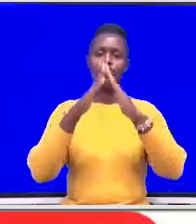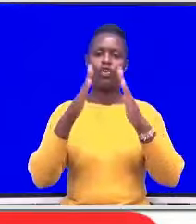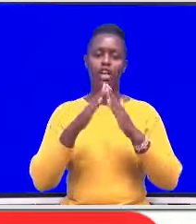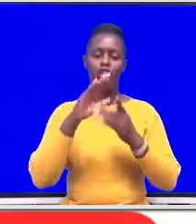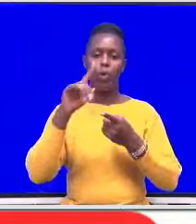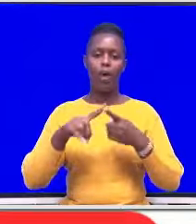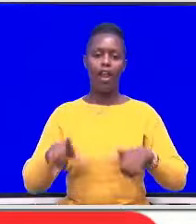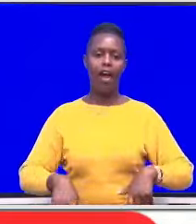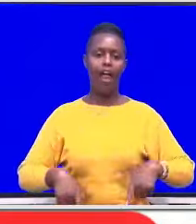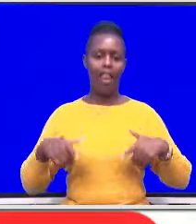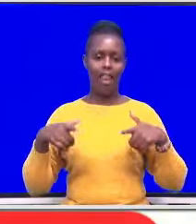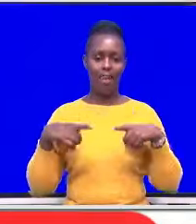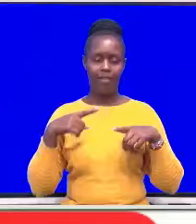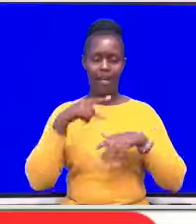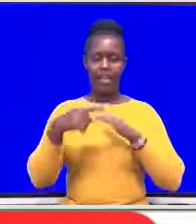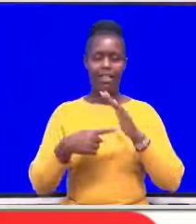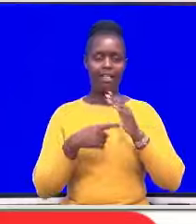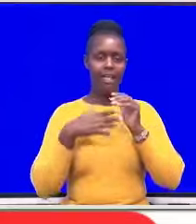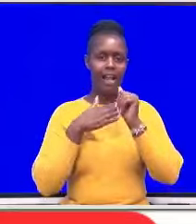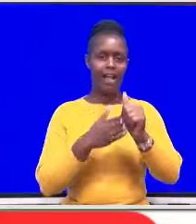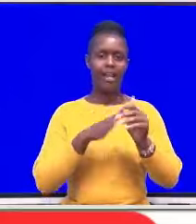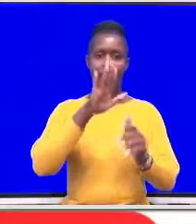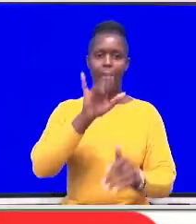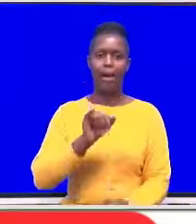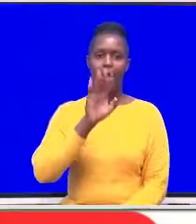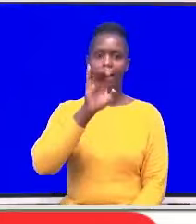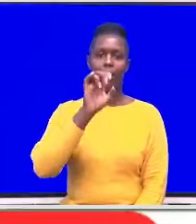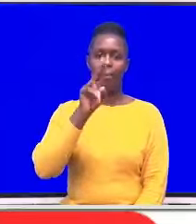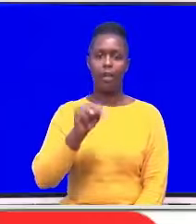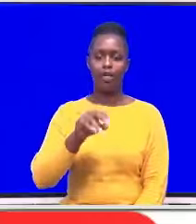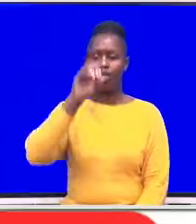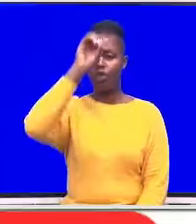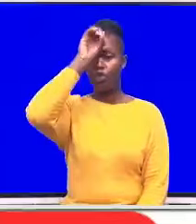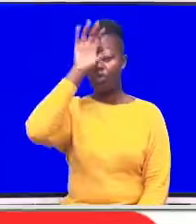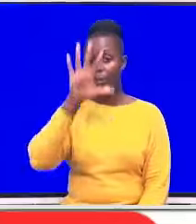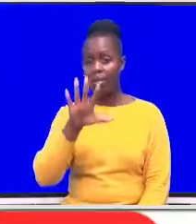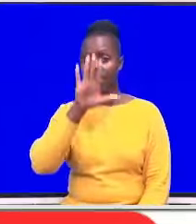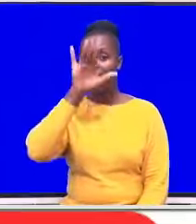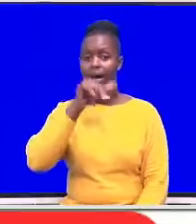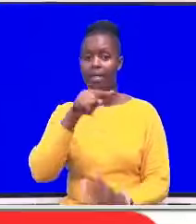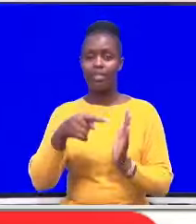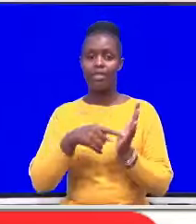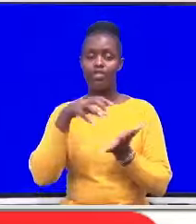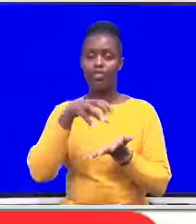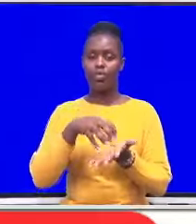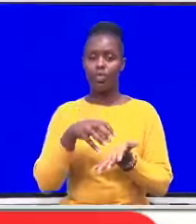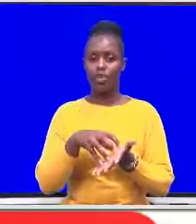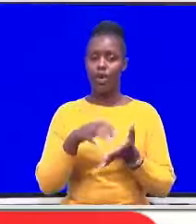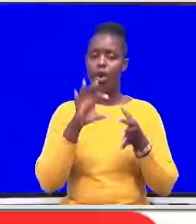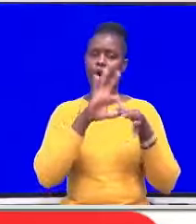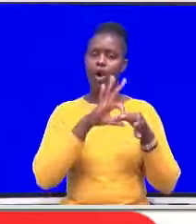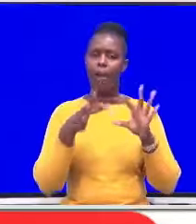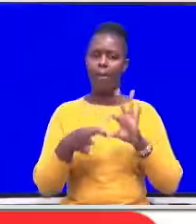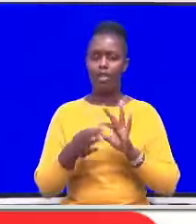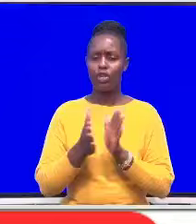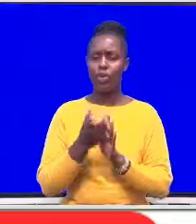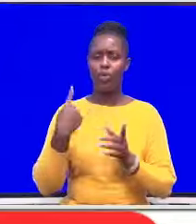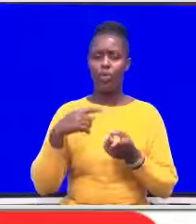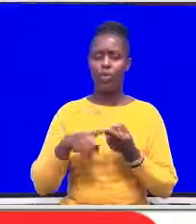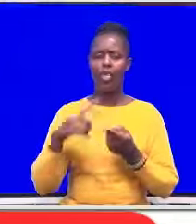hao wakiongozwa na Ben Obama wamesikitishwa na tukio la msichana huyo kwa ushirikiano na mhudumu wa afya kuavya mimba